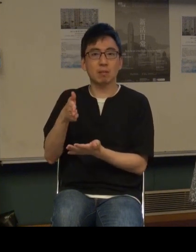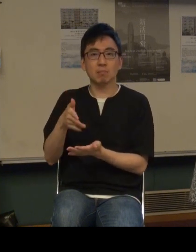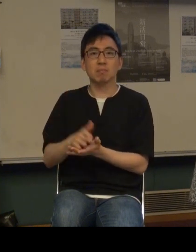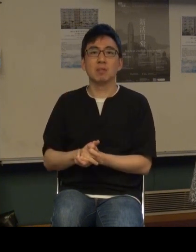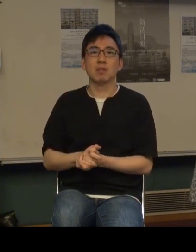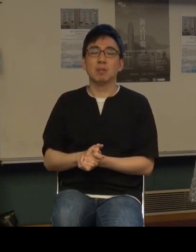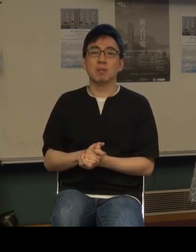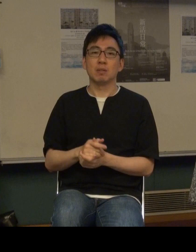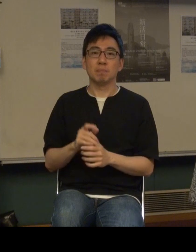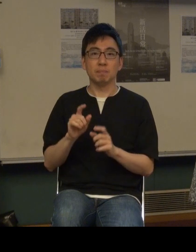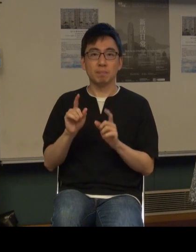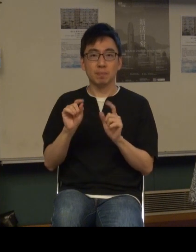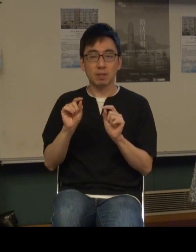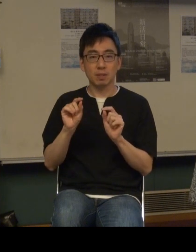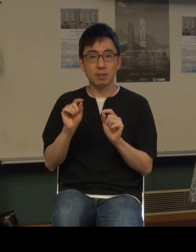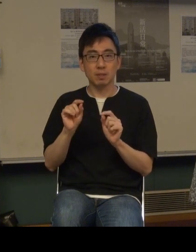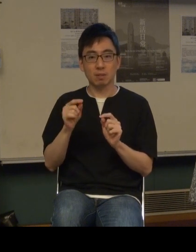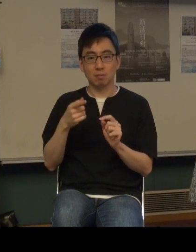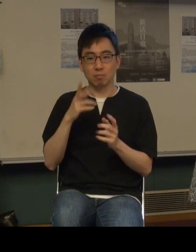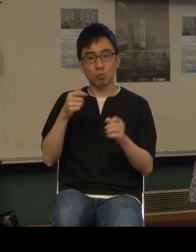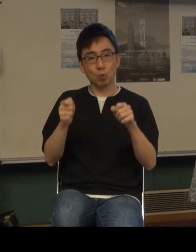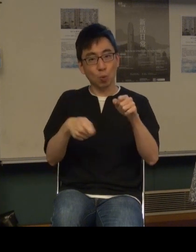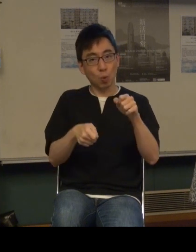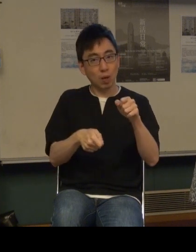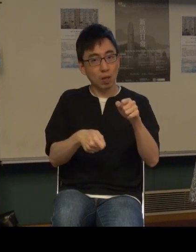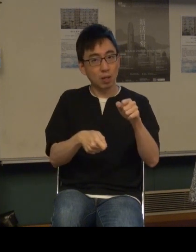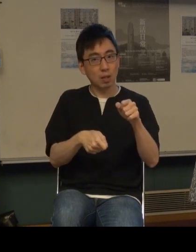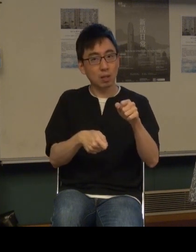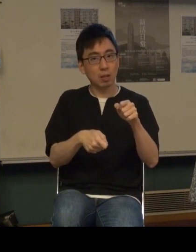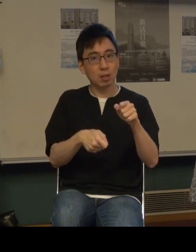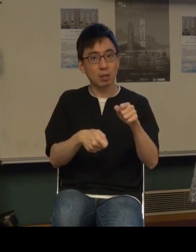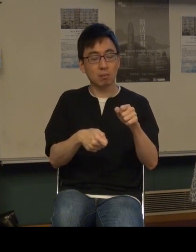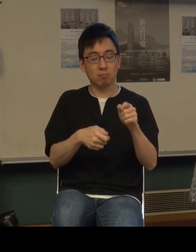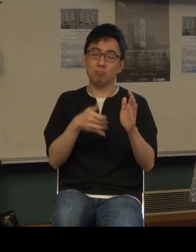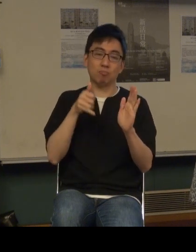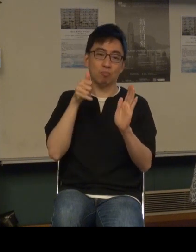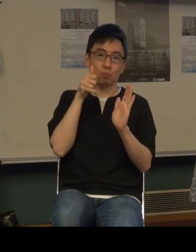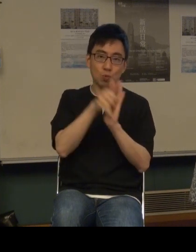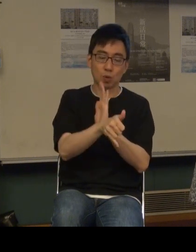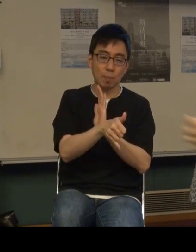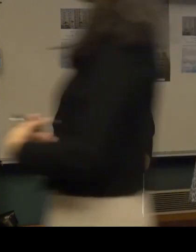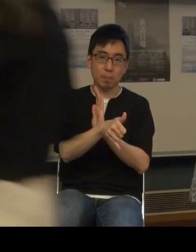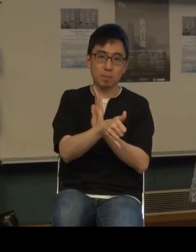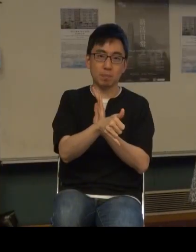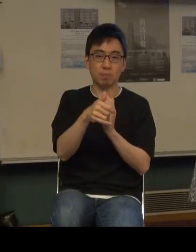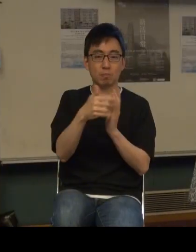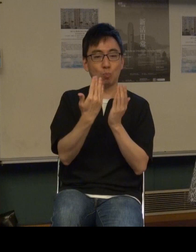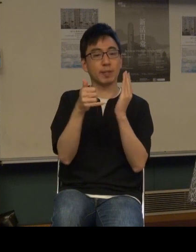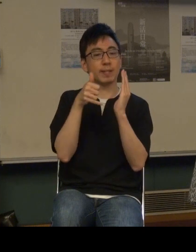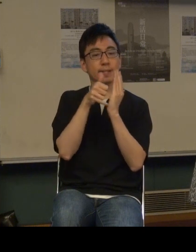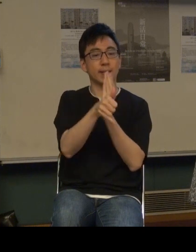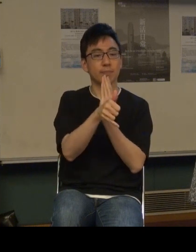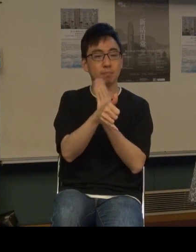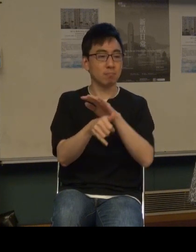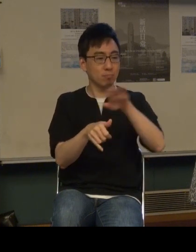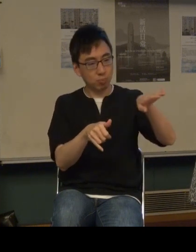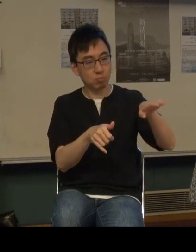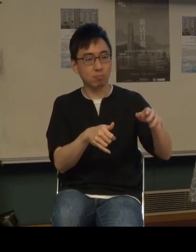就係話咧，我哋喺銅鑼灣入去正門入去咧，一邊就係禮